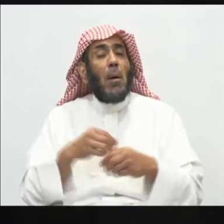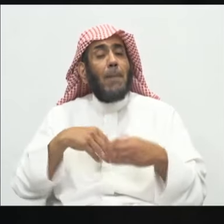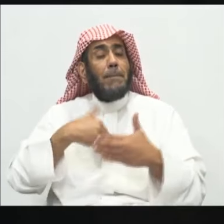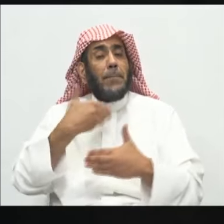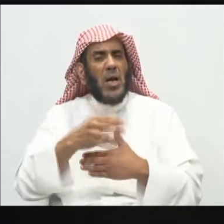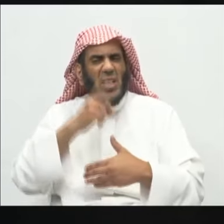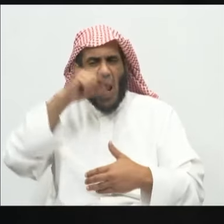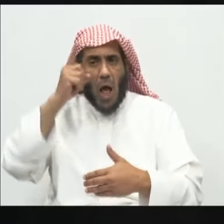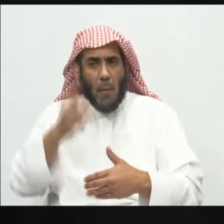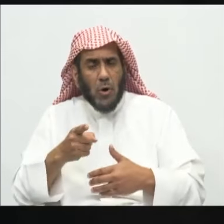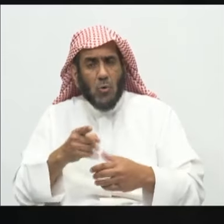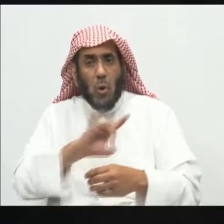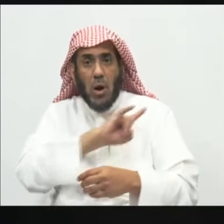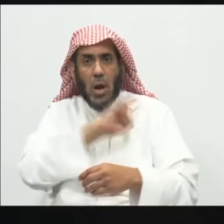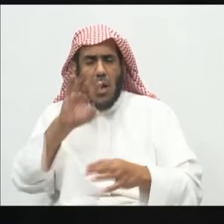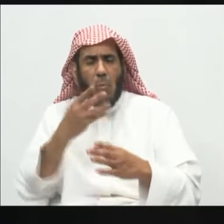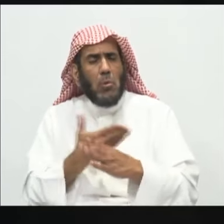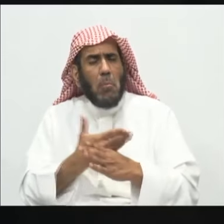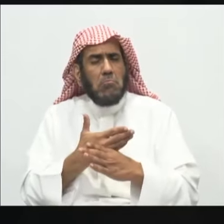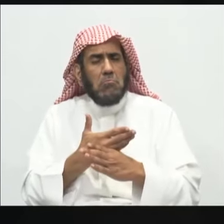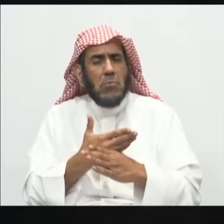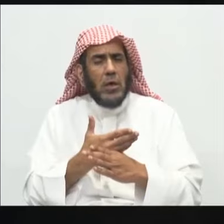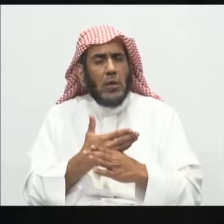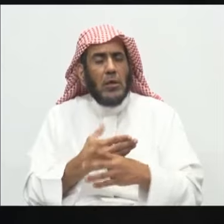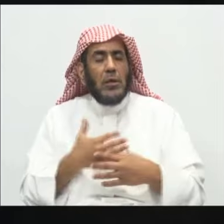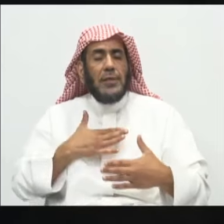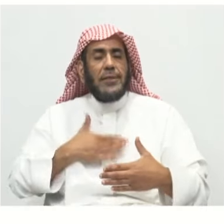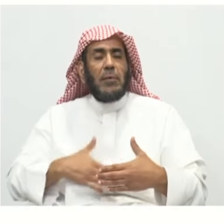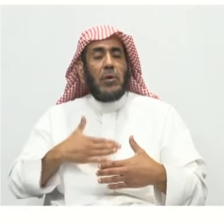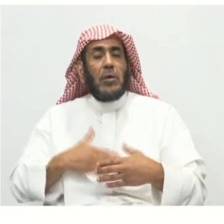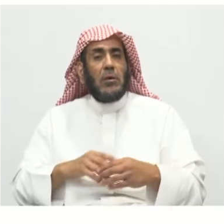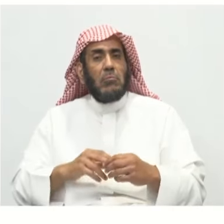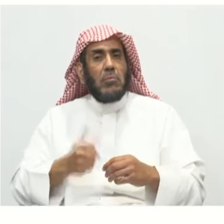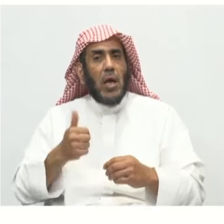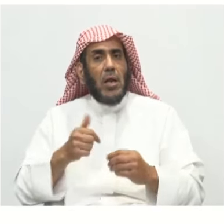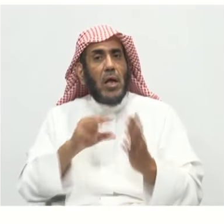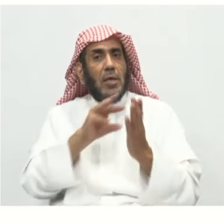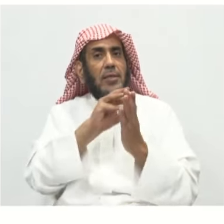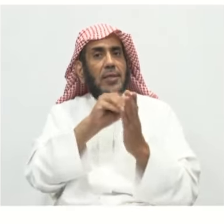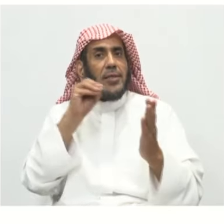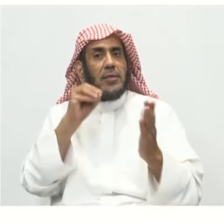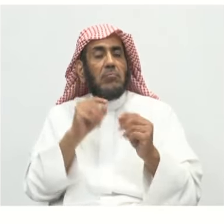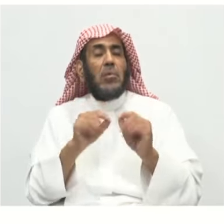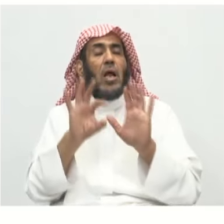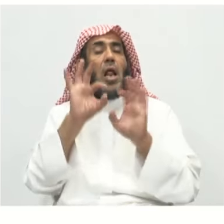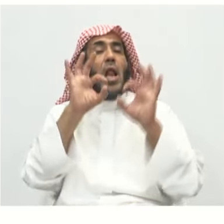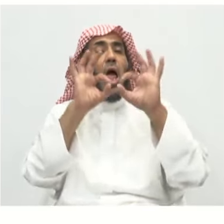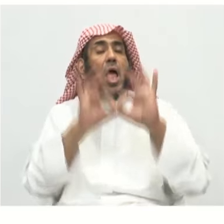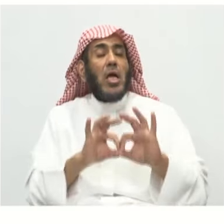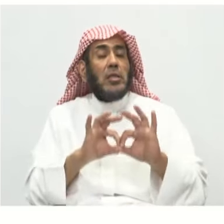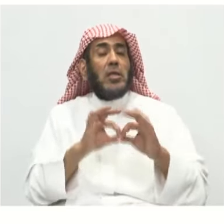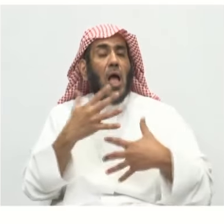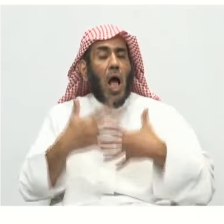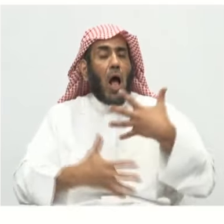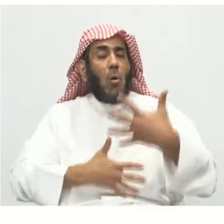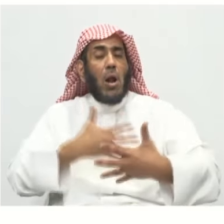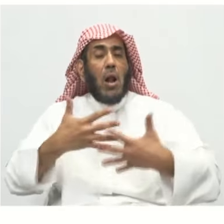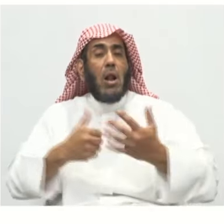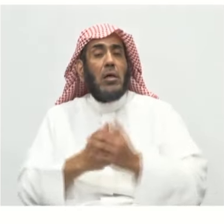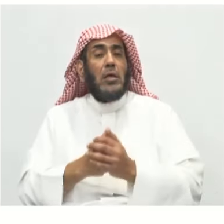الامر بالمعروف والنهي عن المنكر لماذا بامكانك ان تستنتج ذلك من خلال الايات